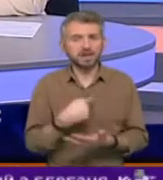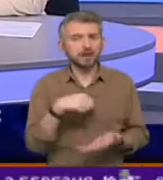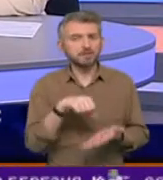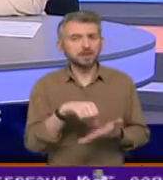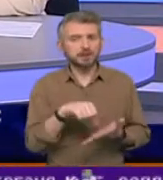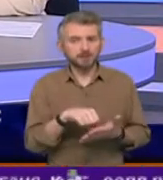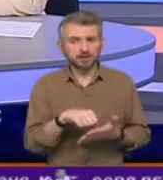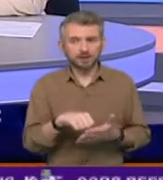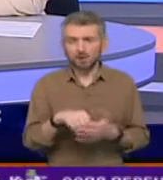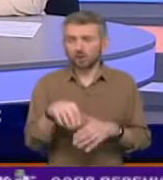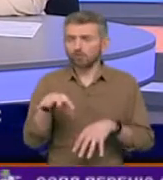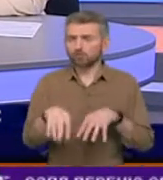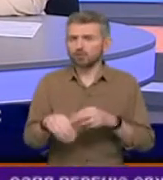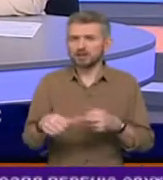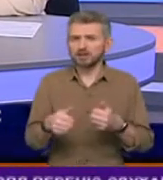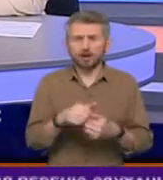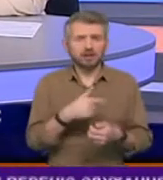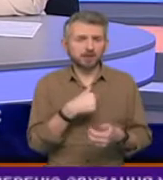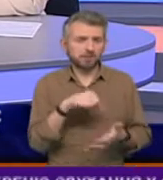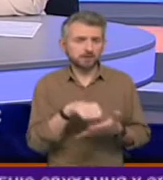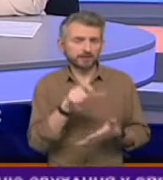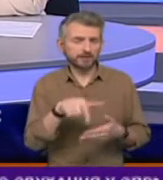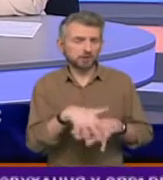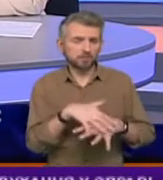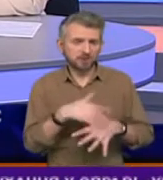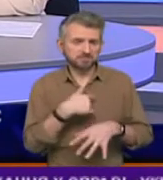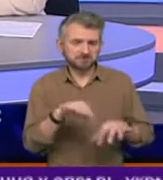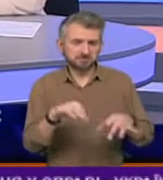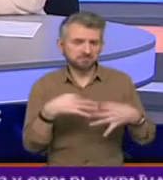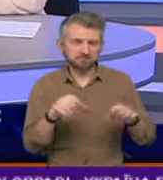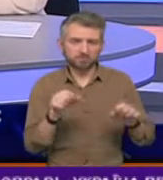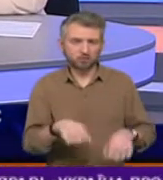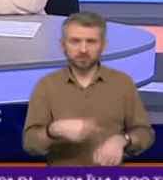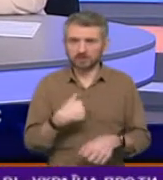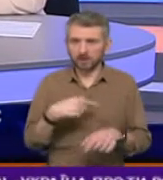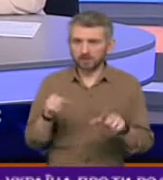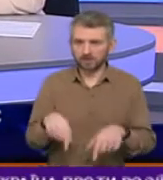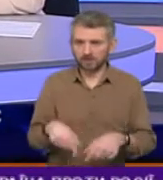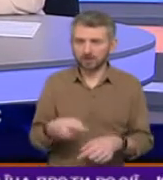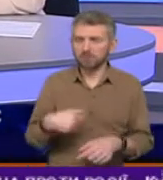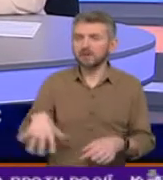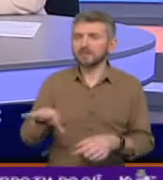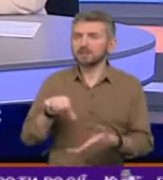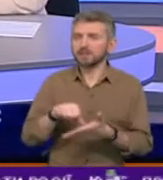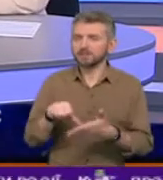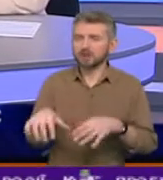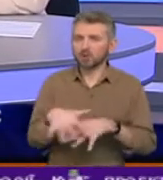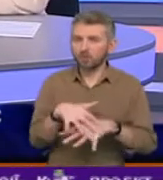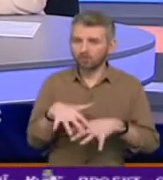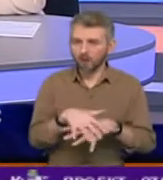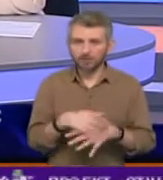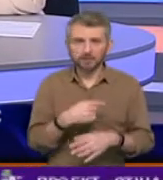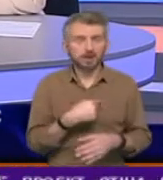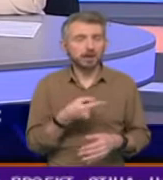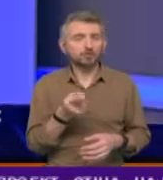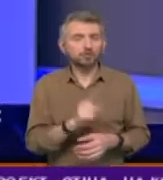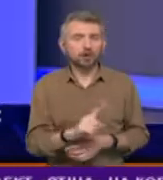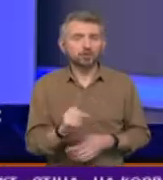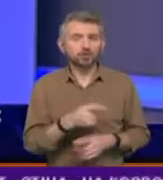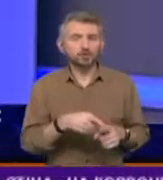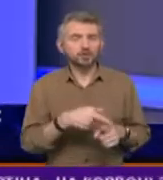Ми намагаємося зробити все для того, щоб з неконтрольованих територій до нас приїздили вступники, чи, учні. Там в Донбасі?